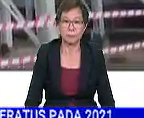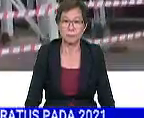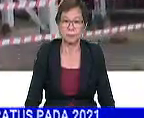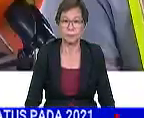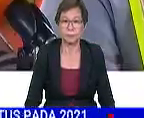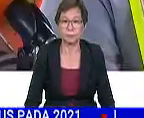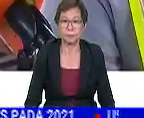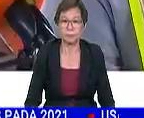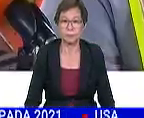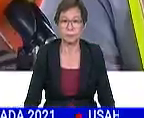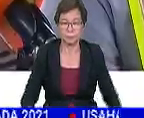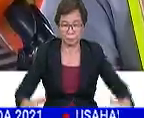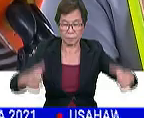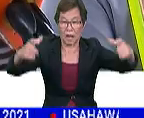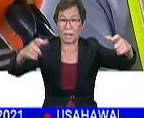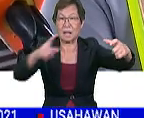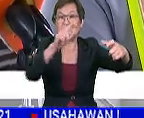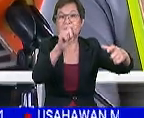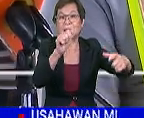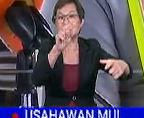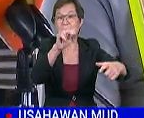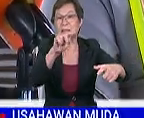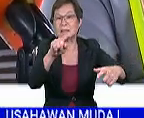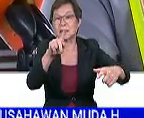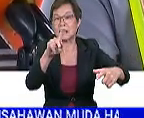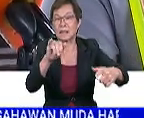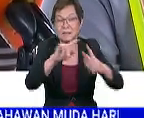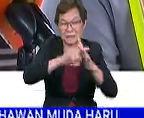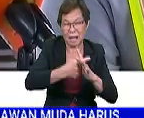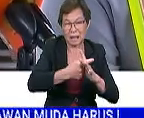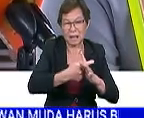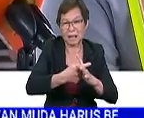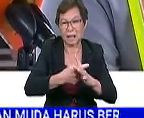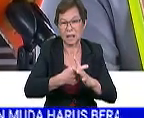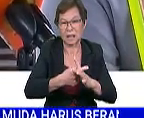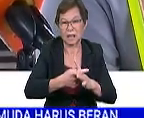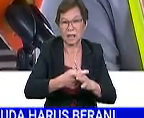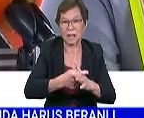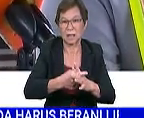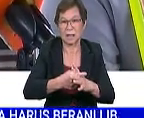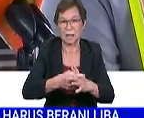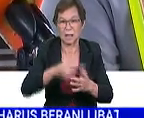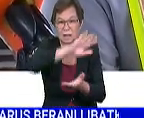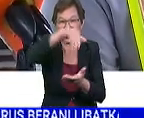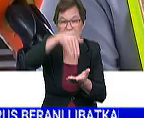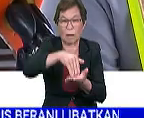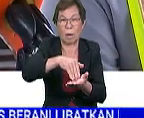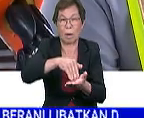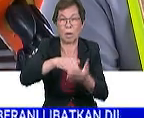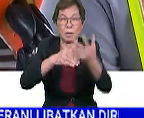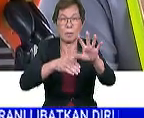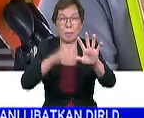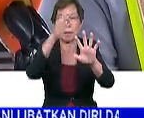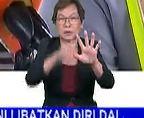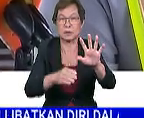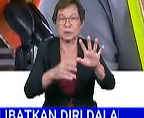kemajuan tangki-tangki jangka mula operasi saya berperingkat pada pertengahan Tahun 2022 dan jangka